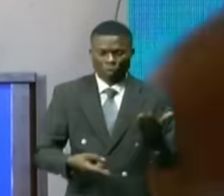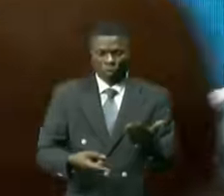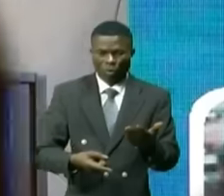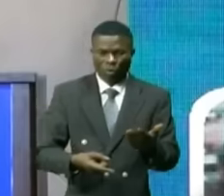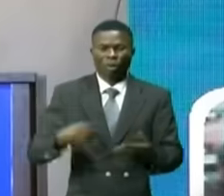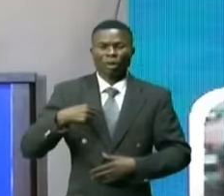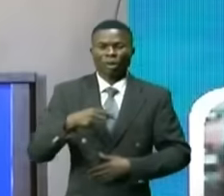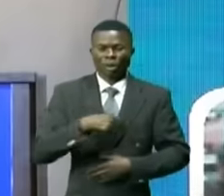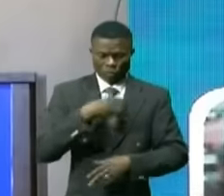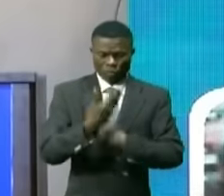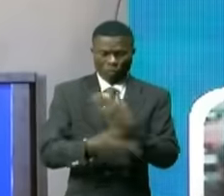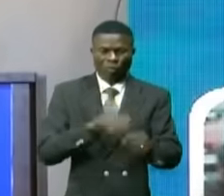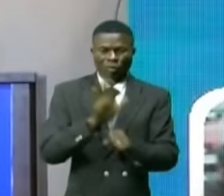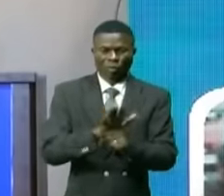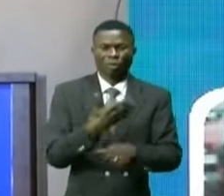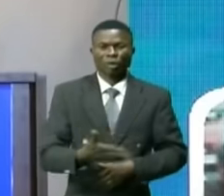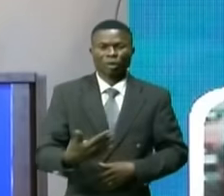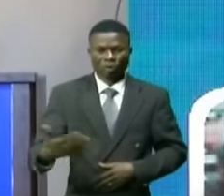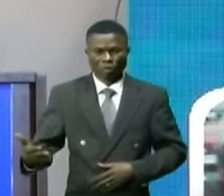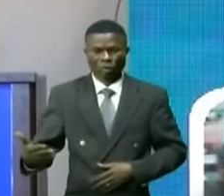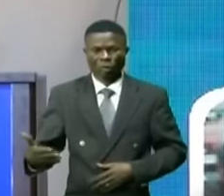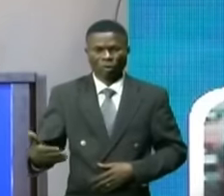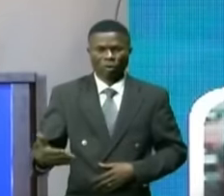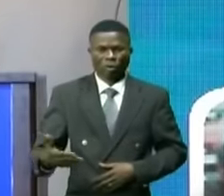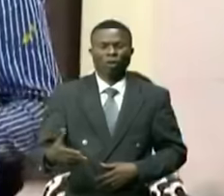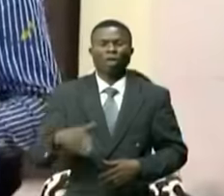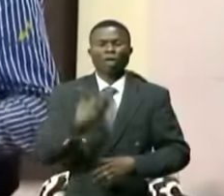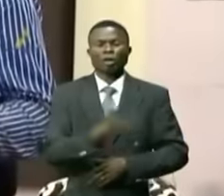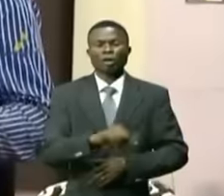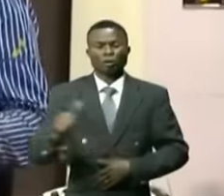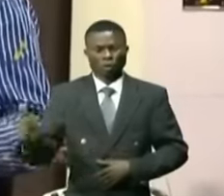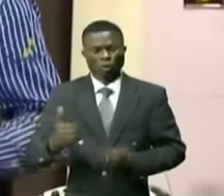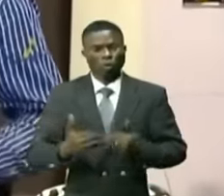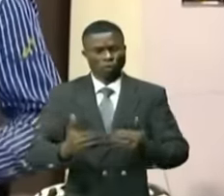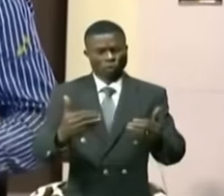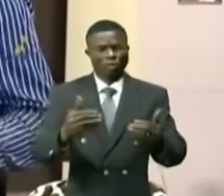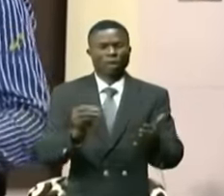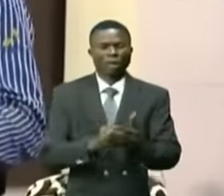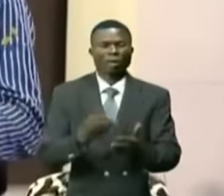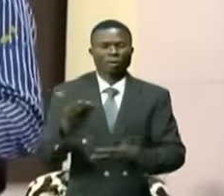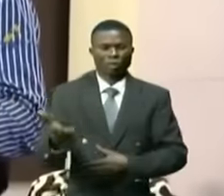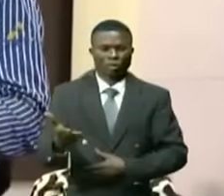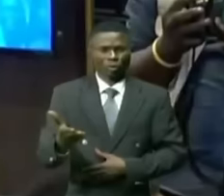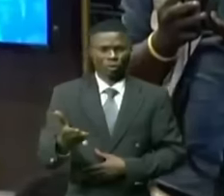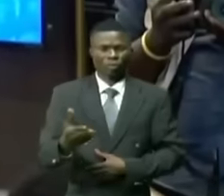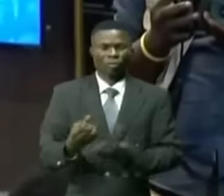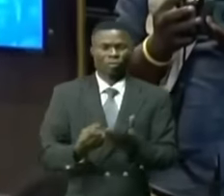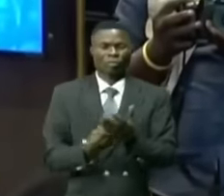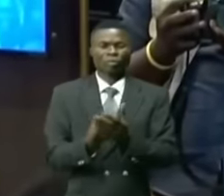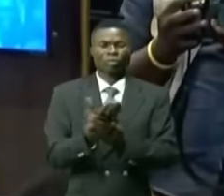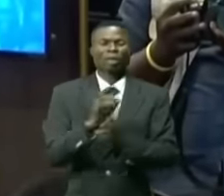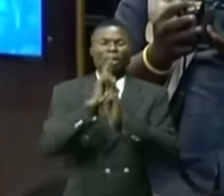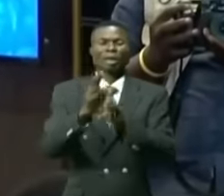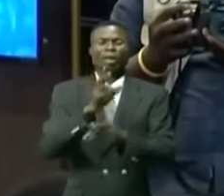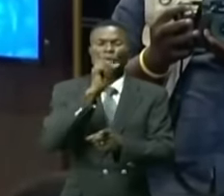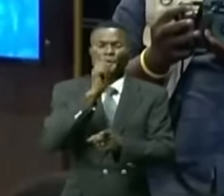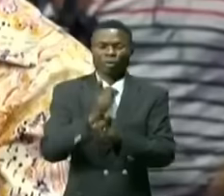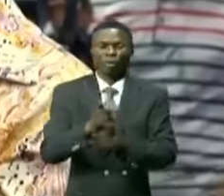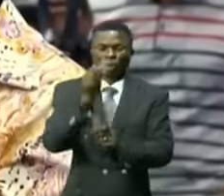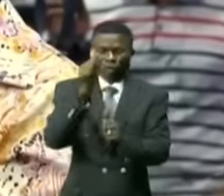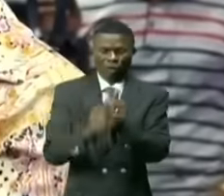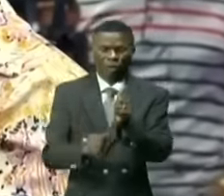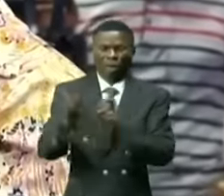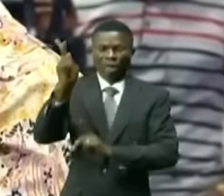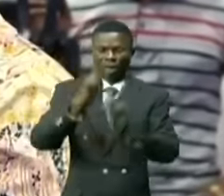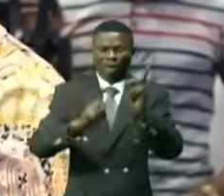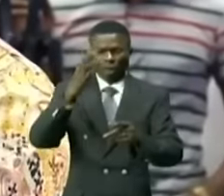nous avons réalisé beaucoup de choses, d'autres choses sont en cours. Il s'agit donc d'une source officielle où chaque citoyen pourra